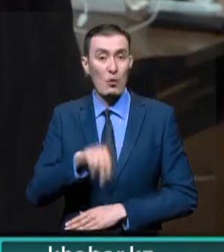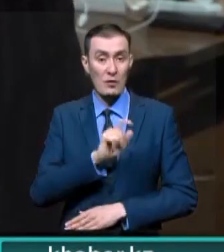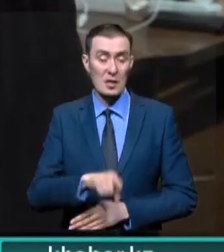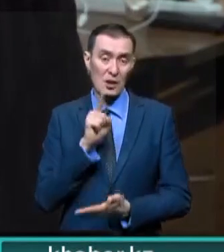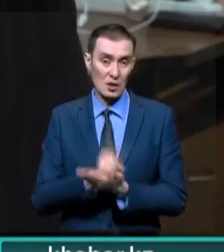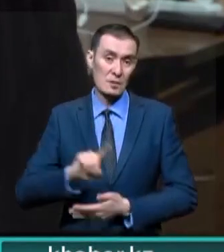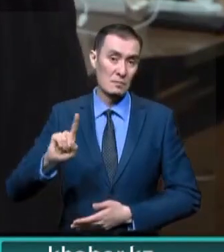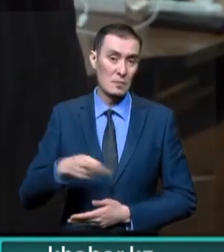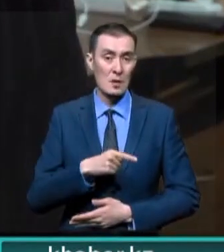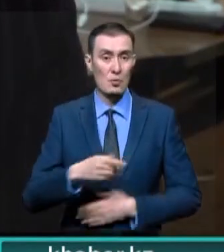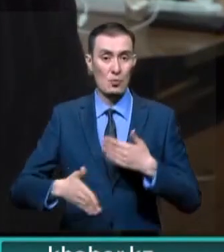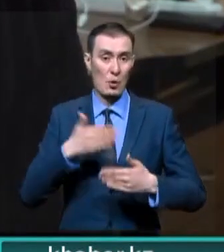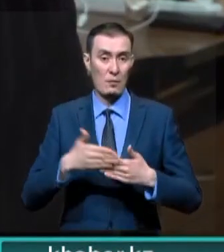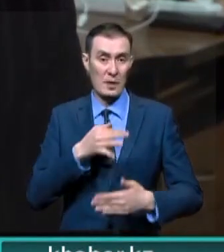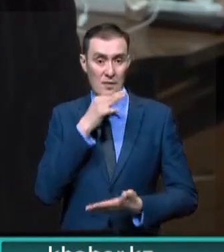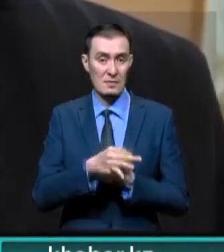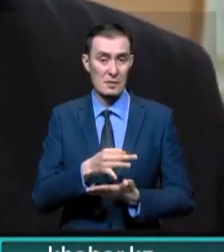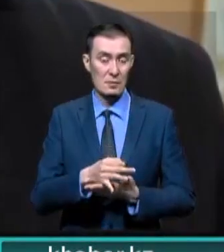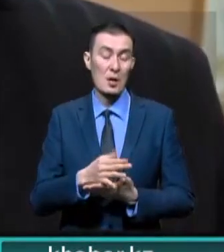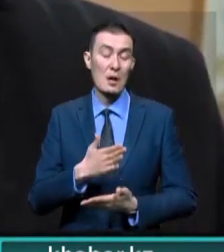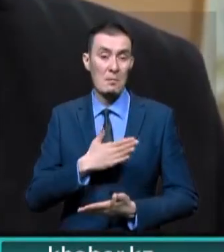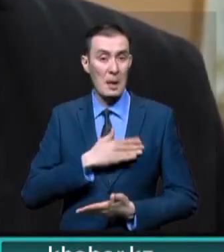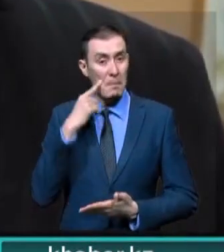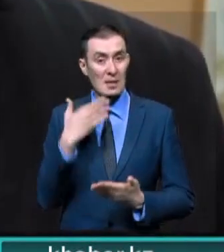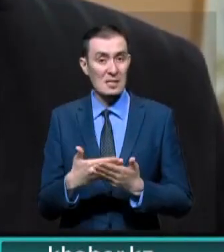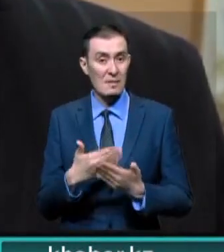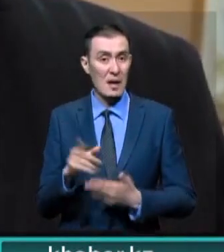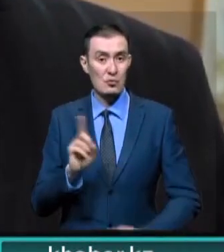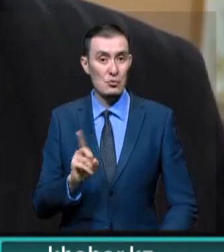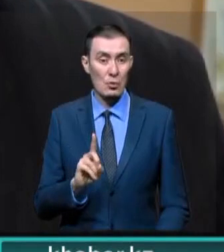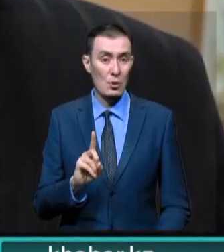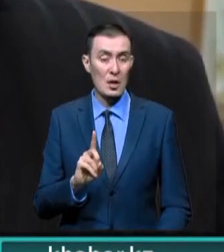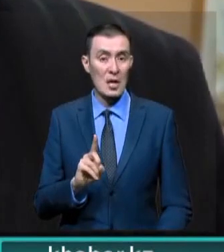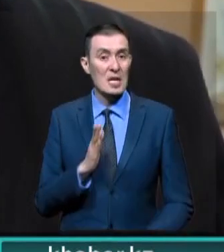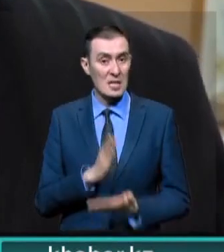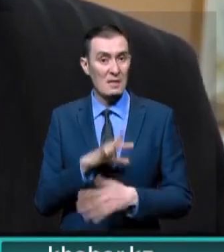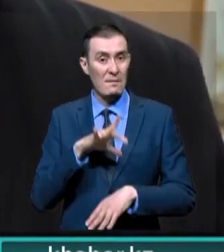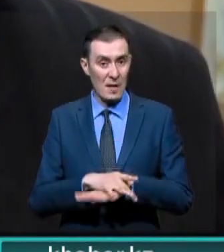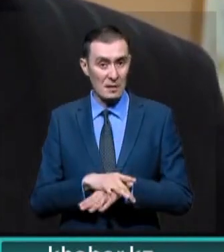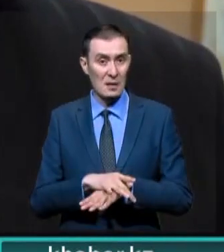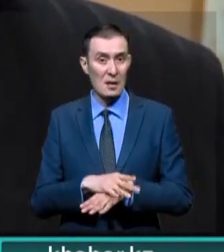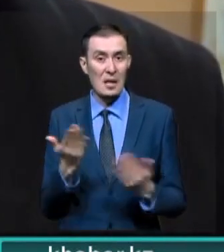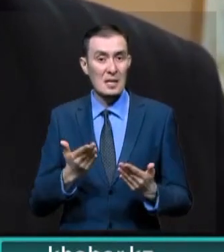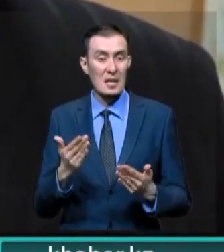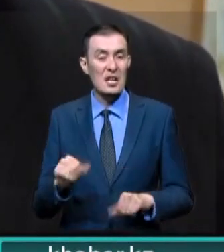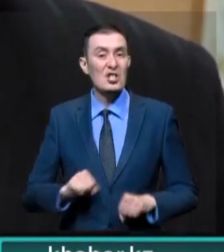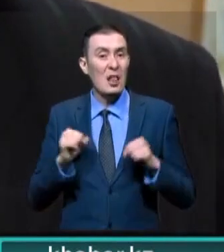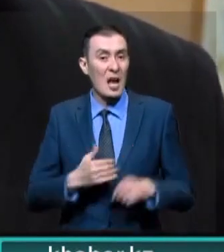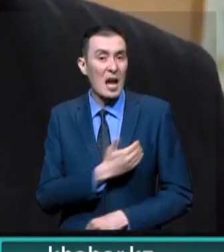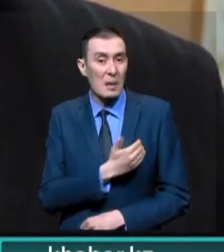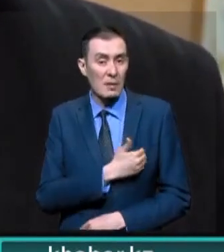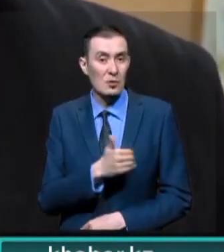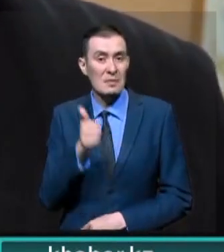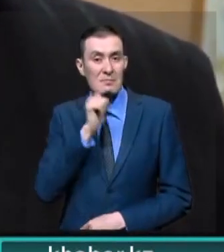должны предстать перед уголовной ответственностью. Мы подозреваем, что имеют место определенные попытки, скажем